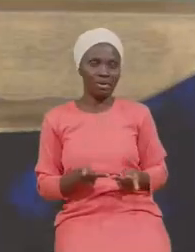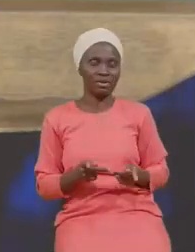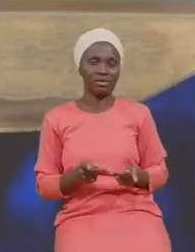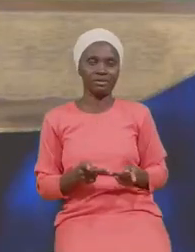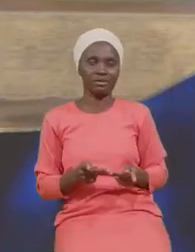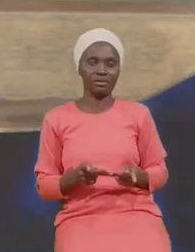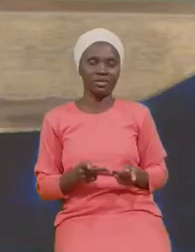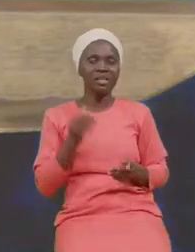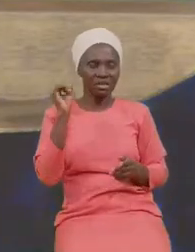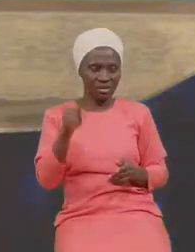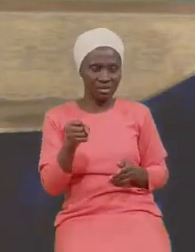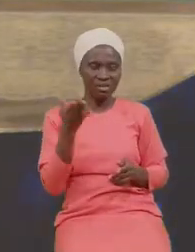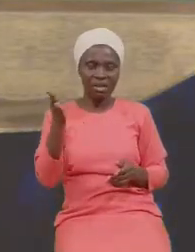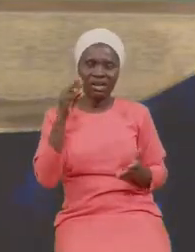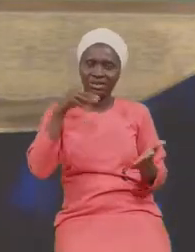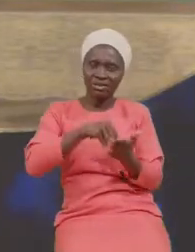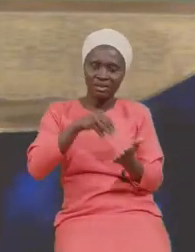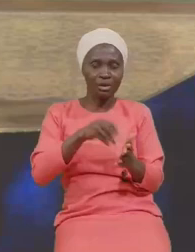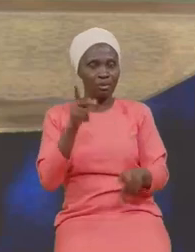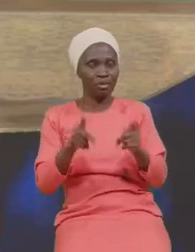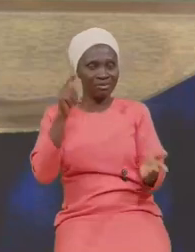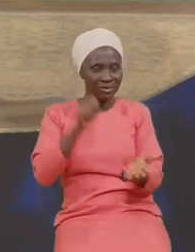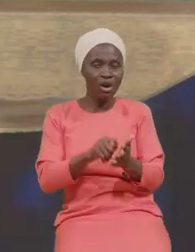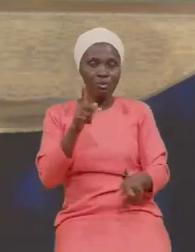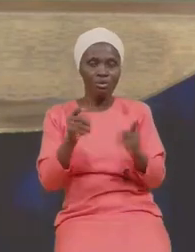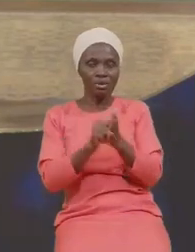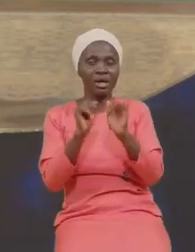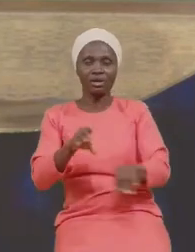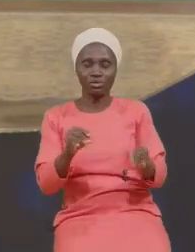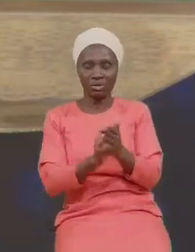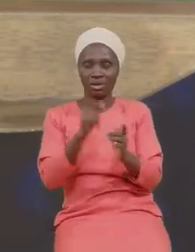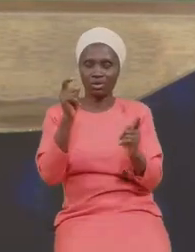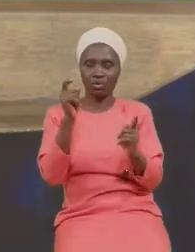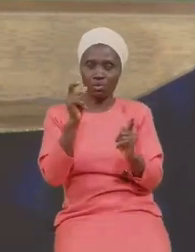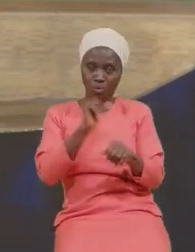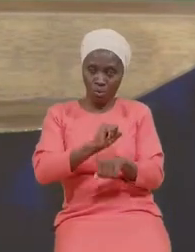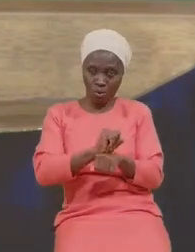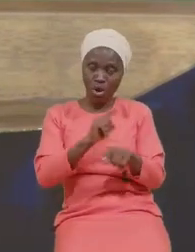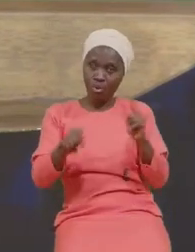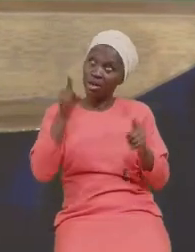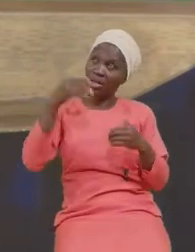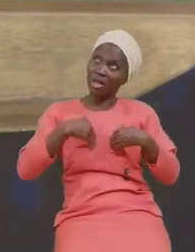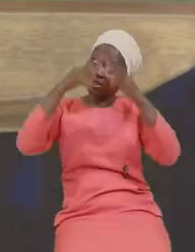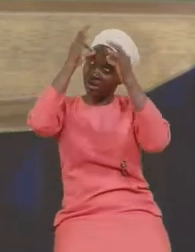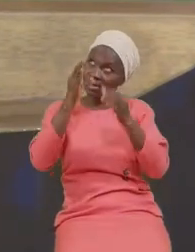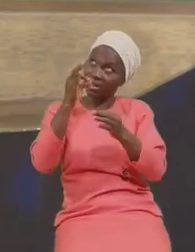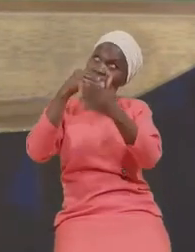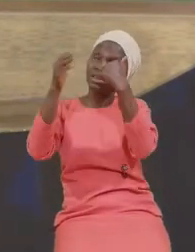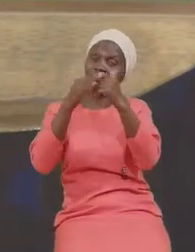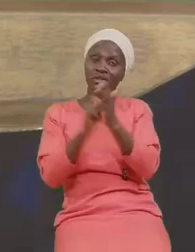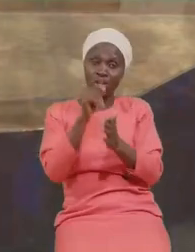peuvent faire cette tâche mais tu as décidé depuis le ciel que c'est toi qui fera ça je le